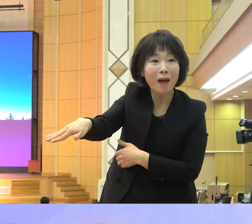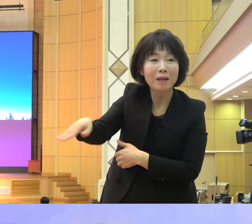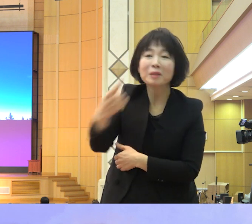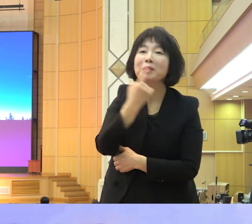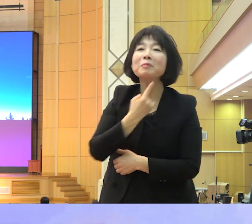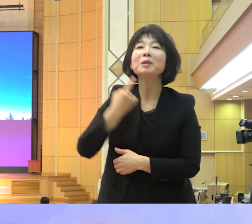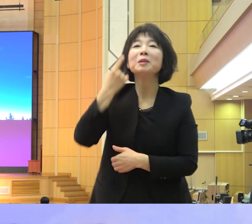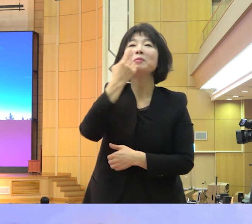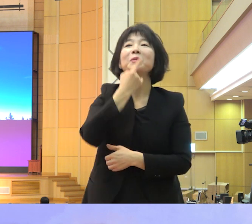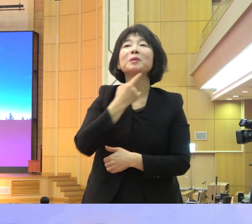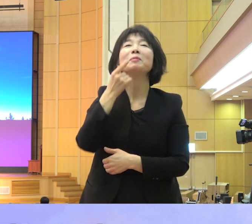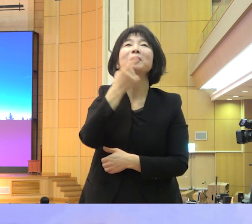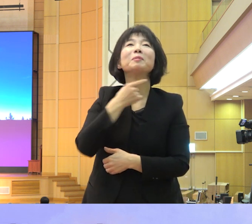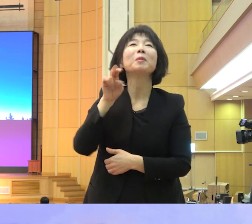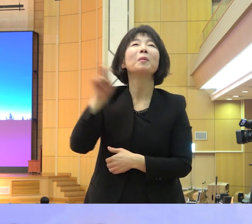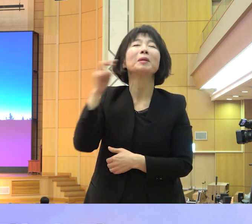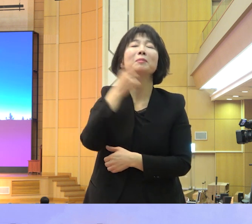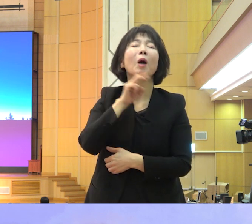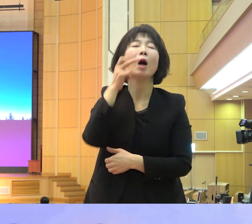말로만 믿어요.